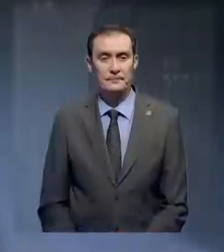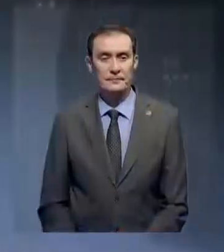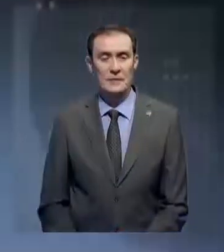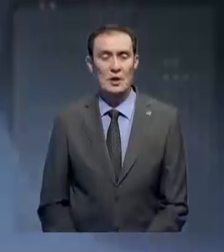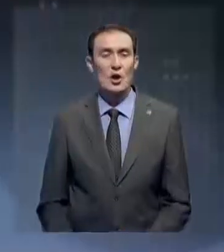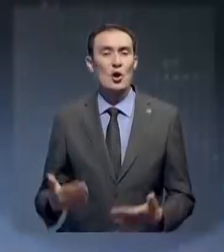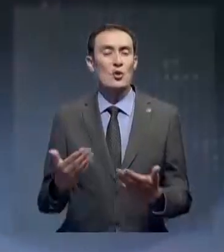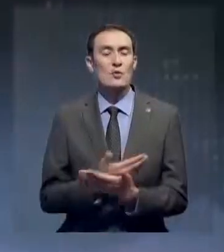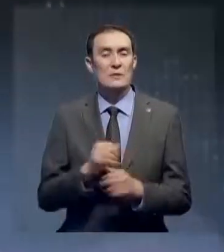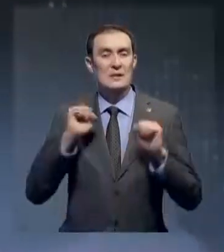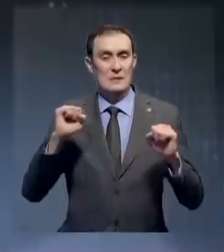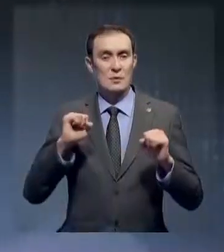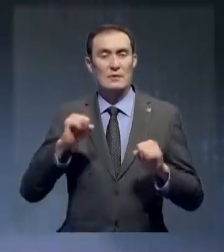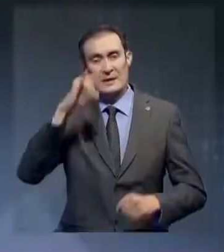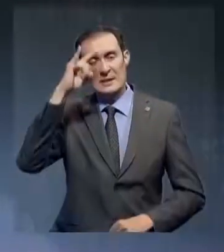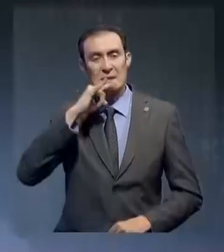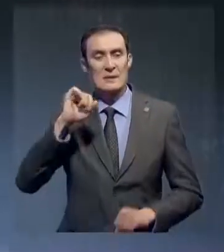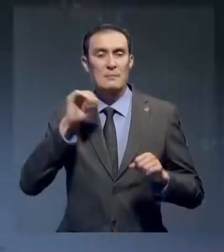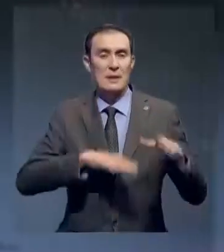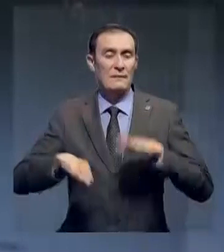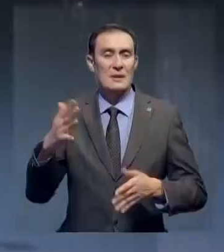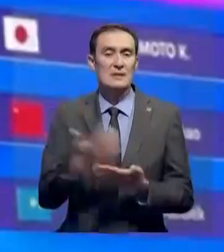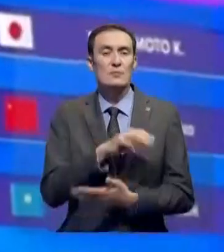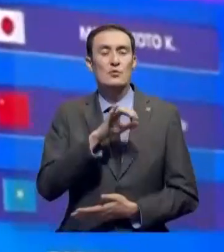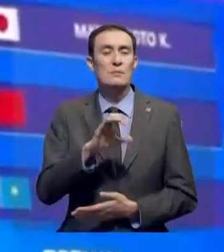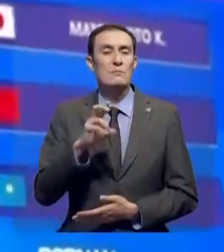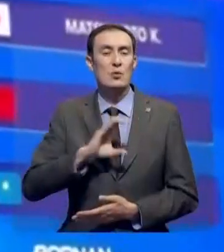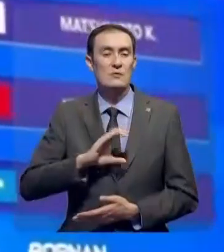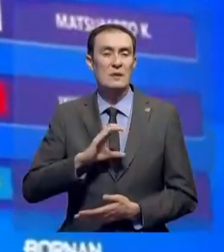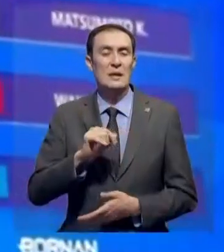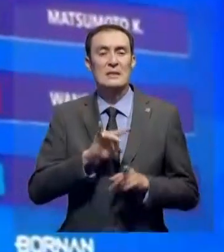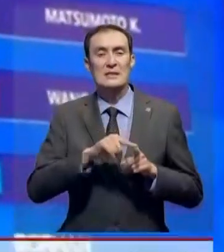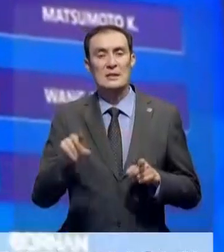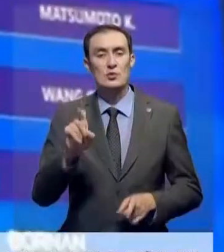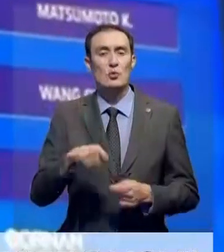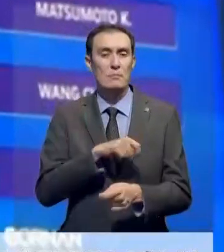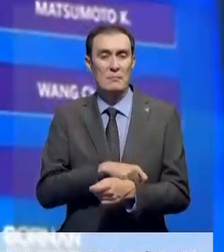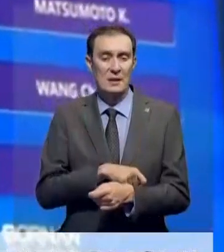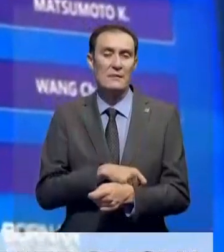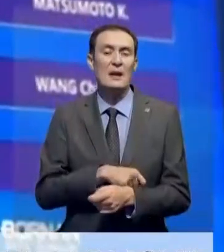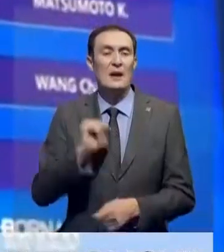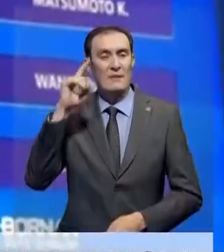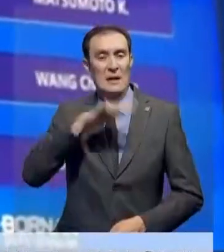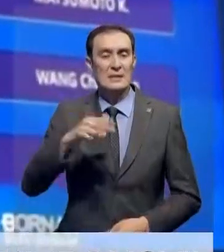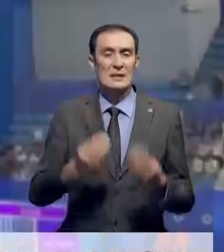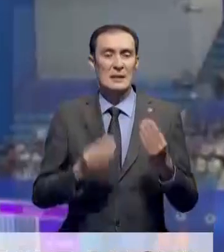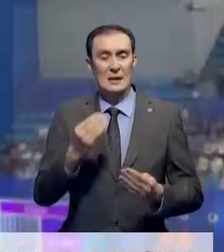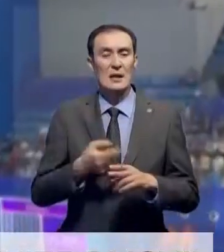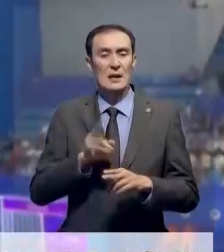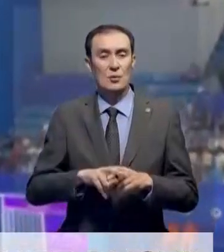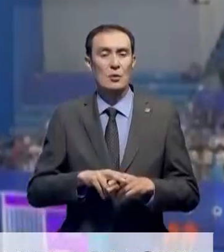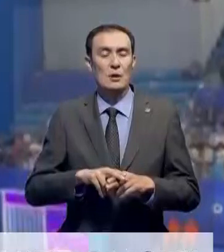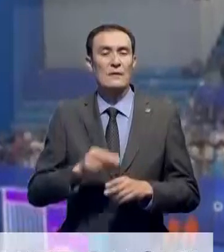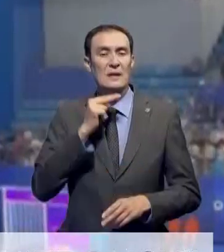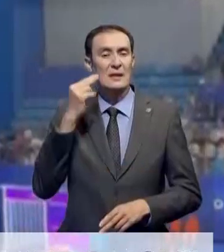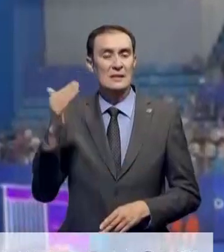И о спорте. Казахстанский пловец Адильбек Мусин завоевал бронзовую медаль на дистанции 100 метров баттерфляем на азиатских играх,